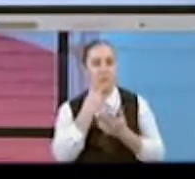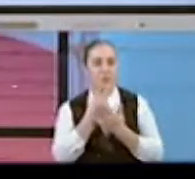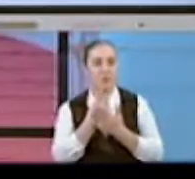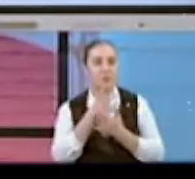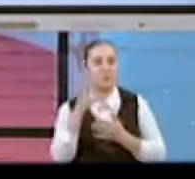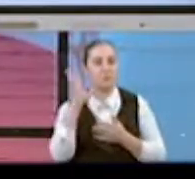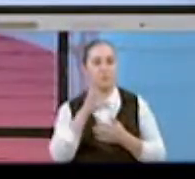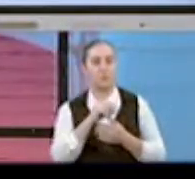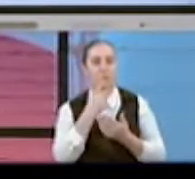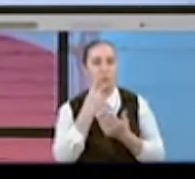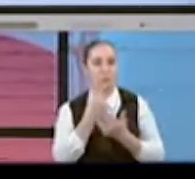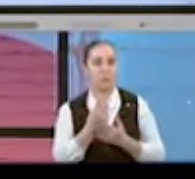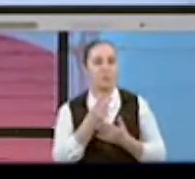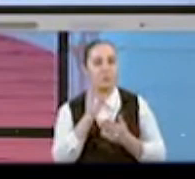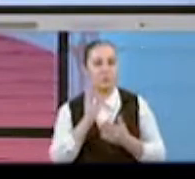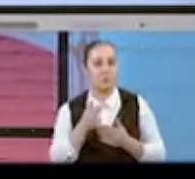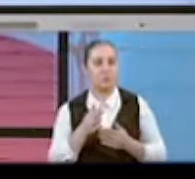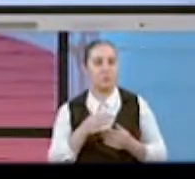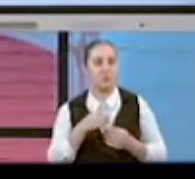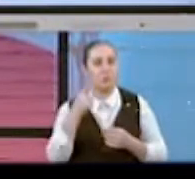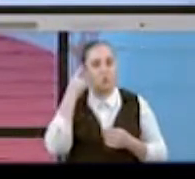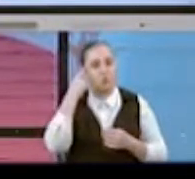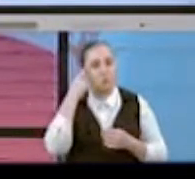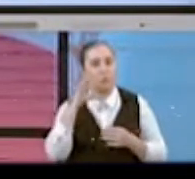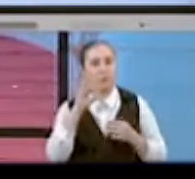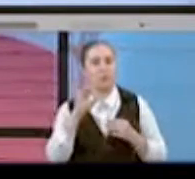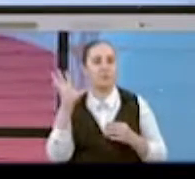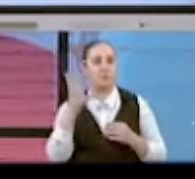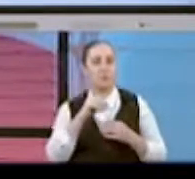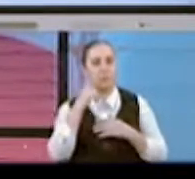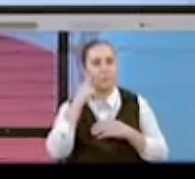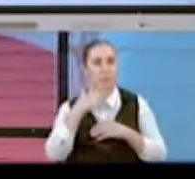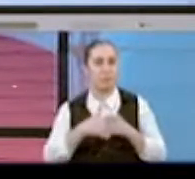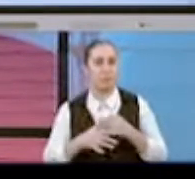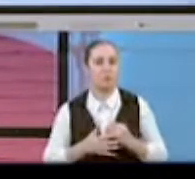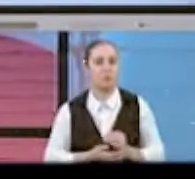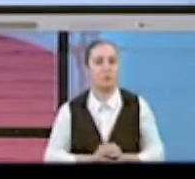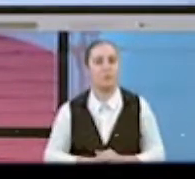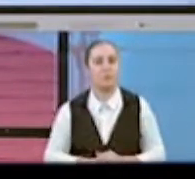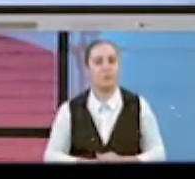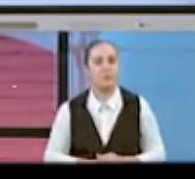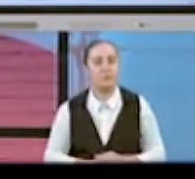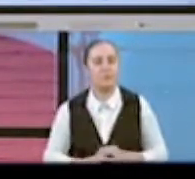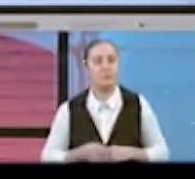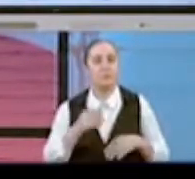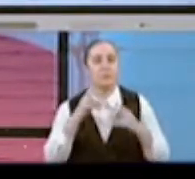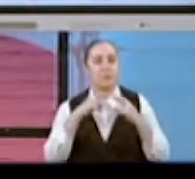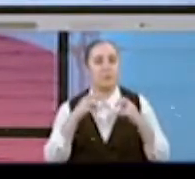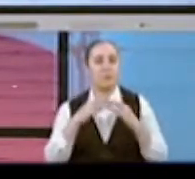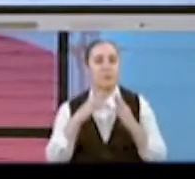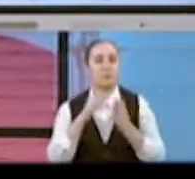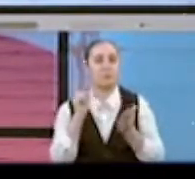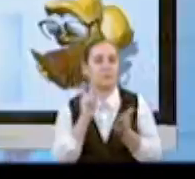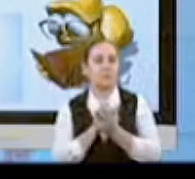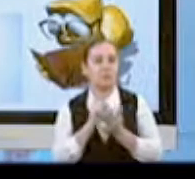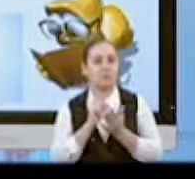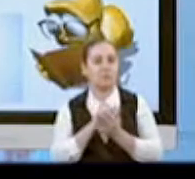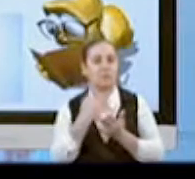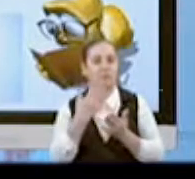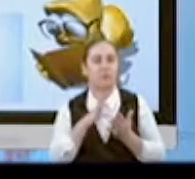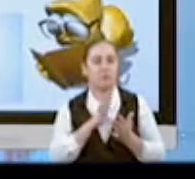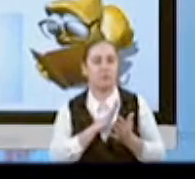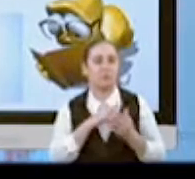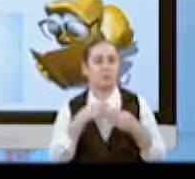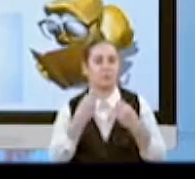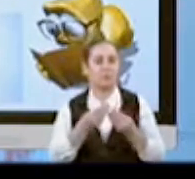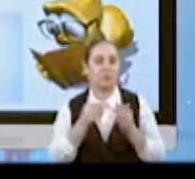смотри и все увидишь. Думай и все поймешь. Проверим домашнее задание. Вам было